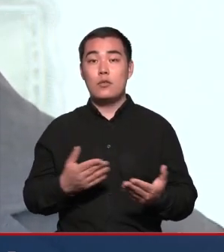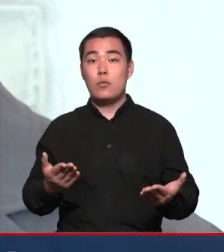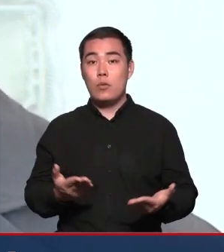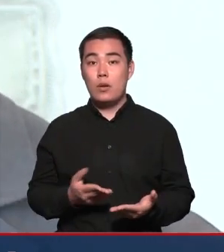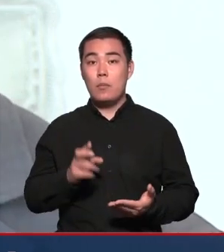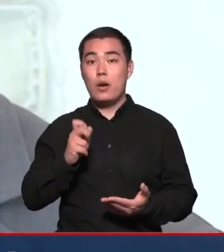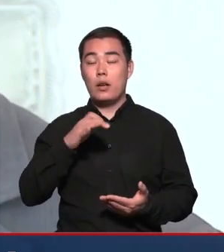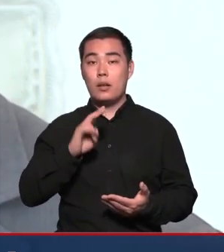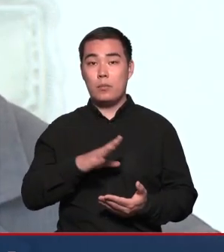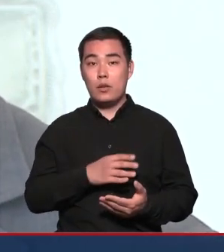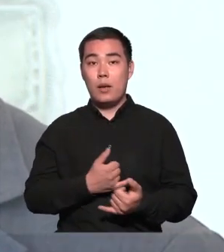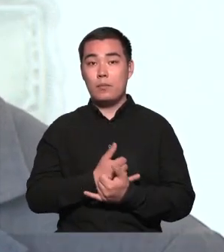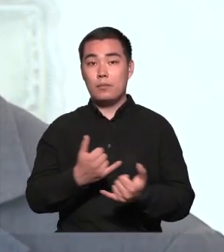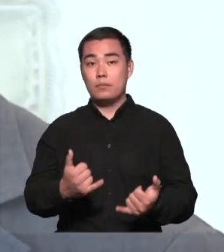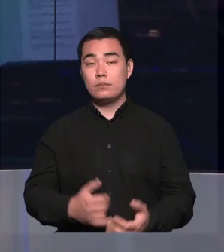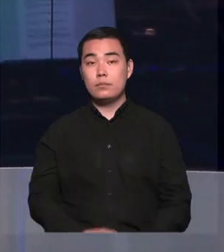баянын қамтыған.